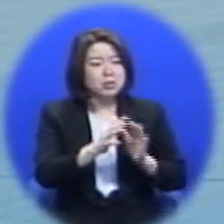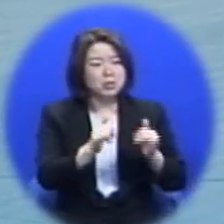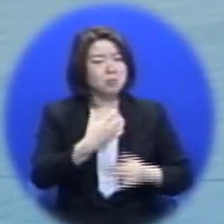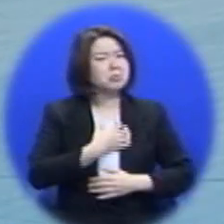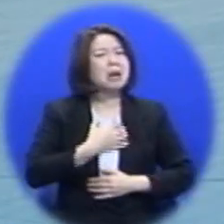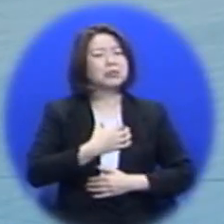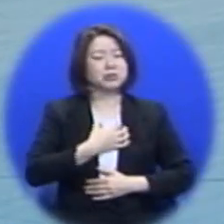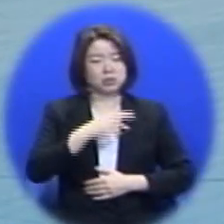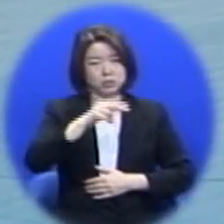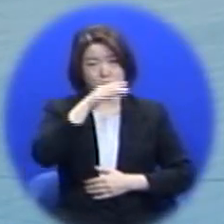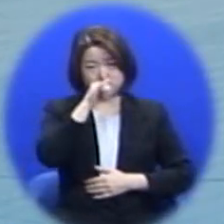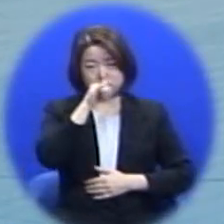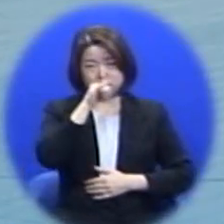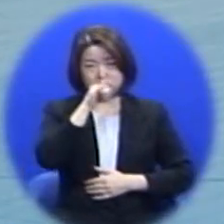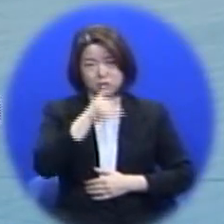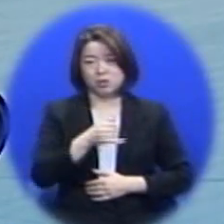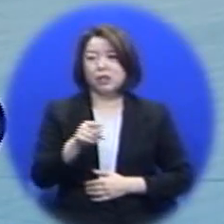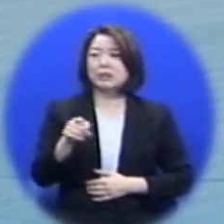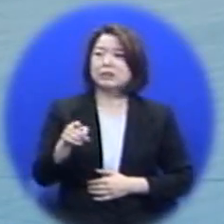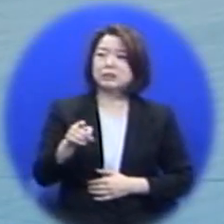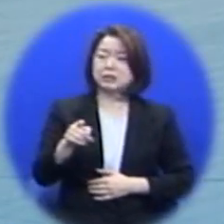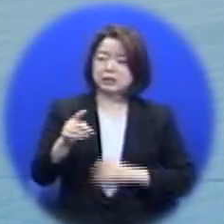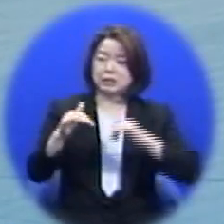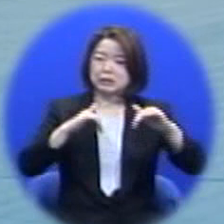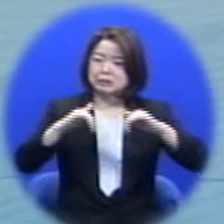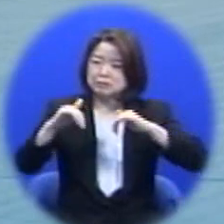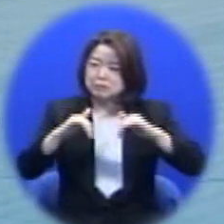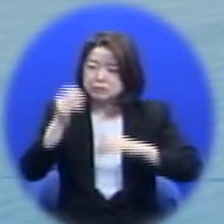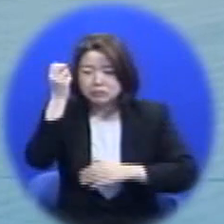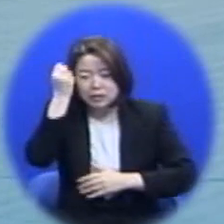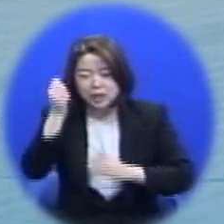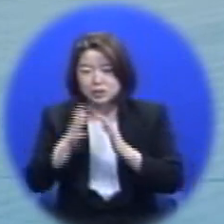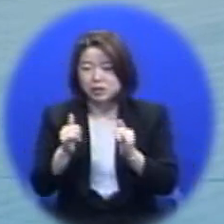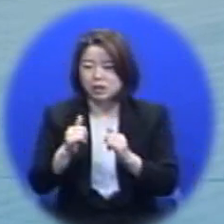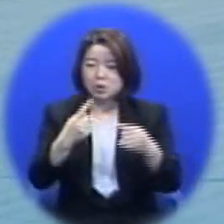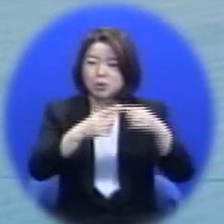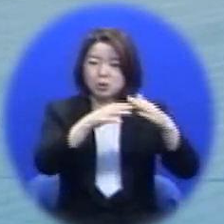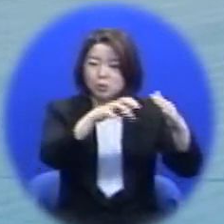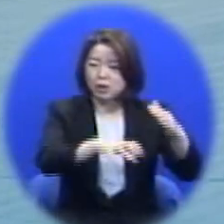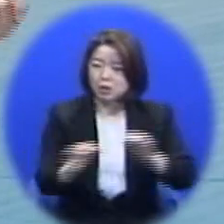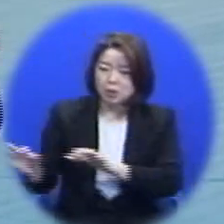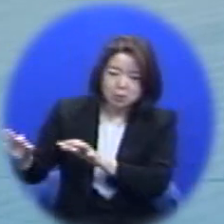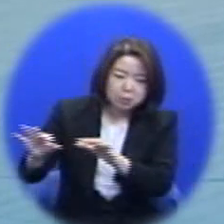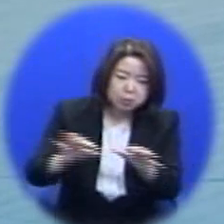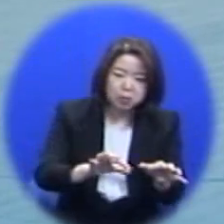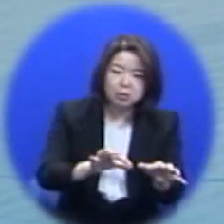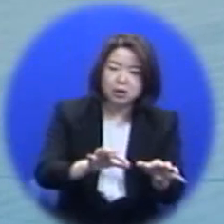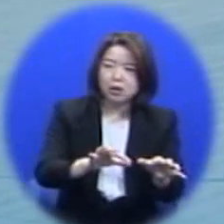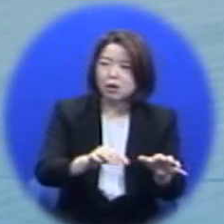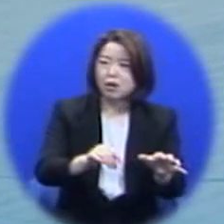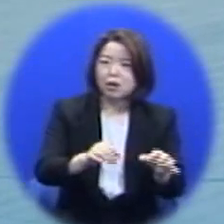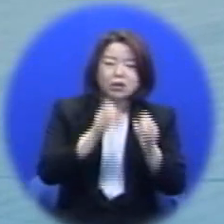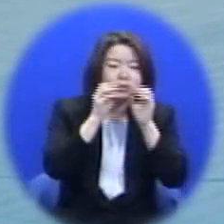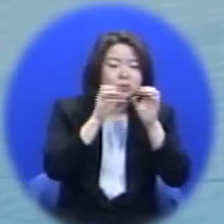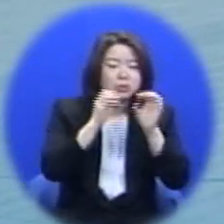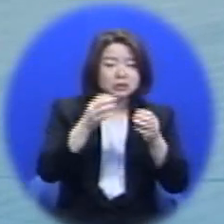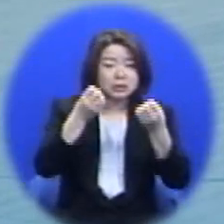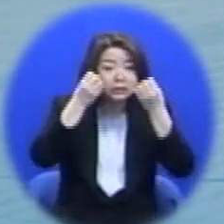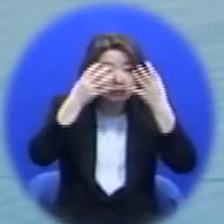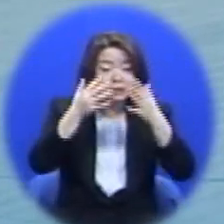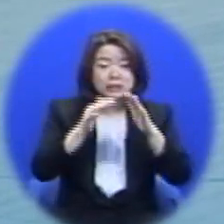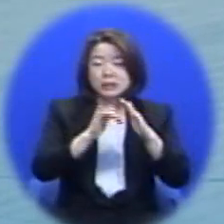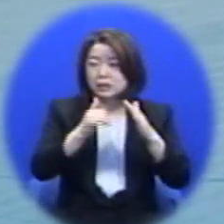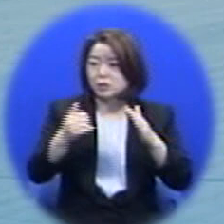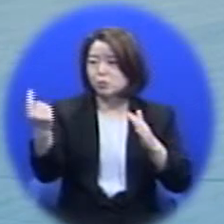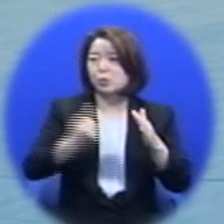했습니다. 이렇게 노숙인들이 교회에 많이 와 있으면 전도해서 새가족이 오기가 어렵지 않겠느냐